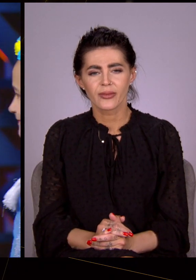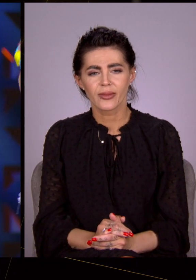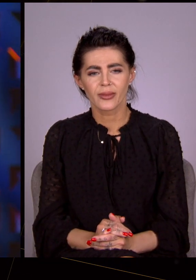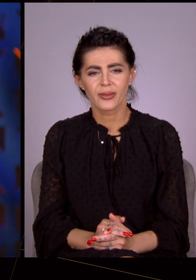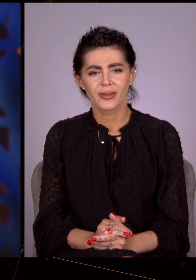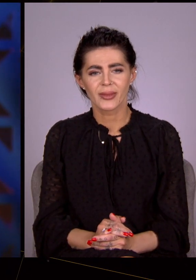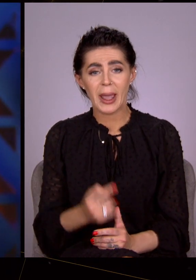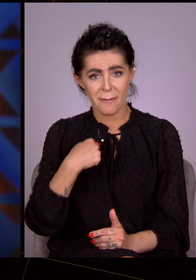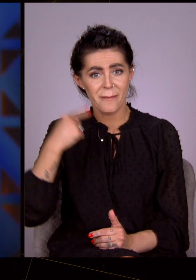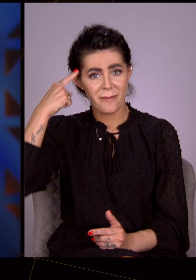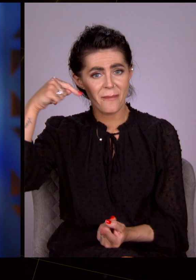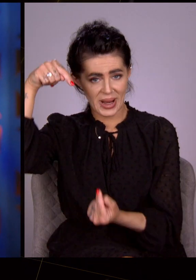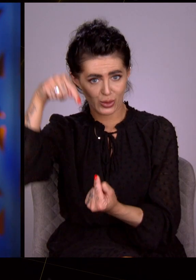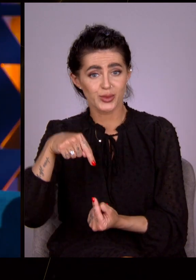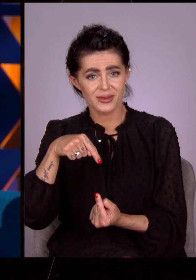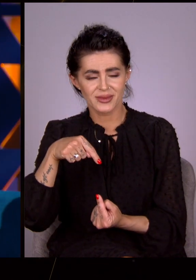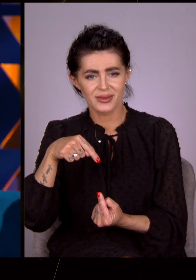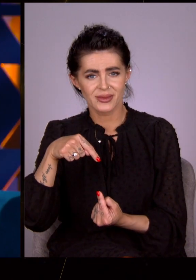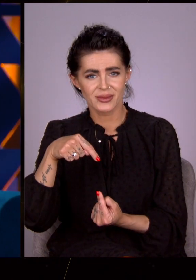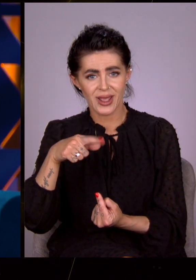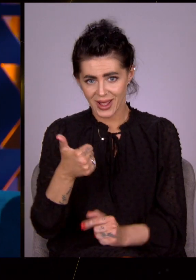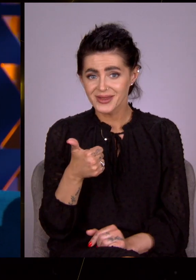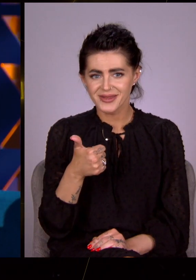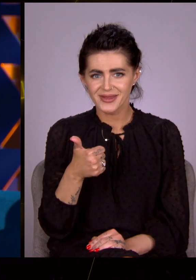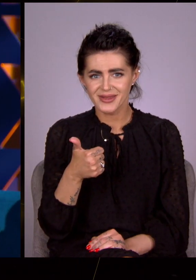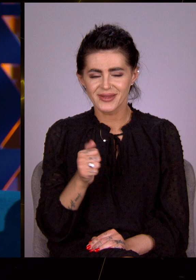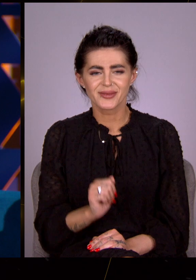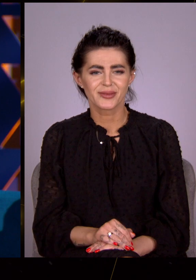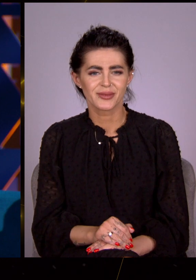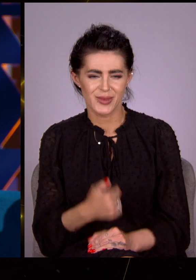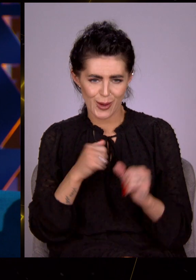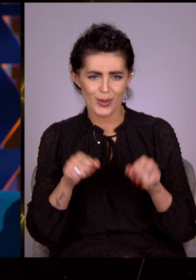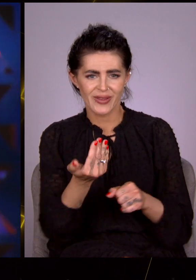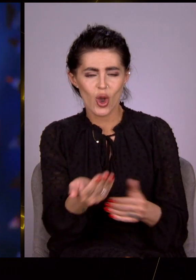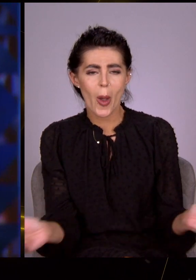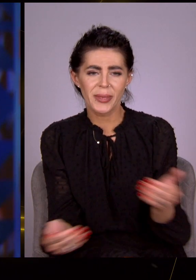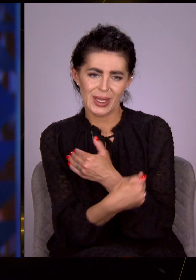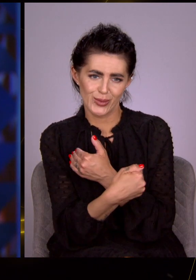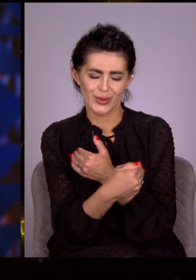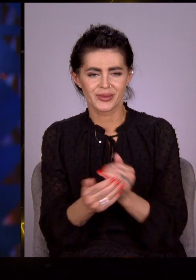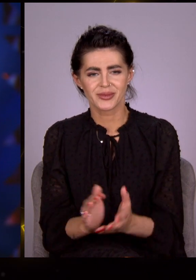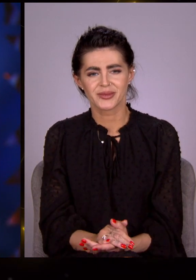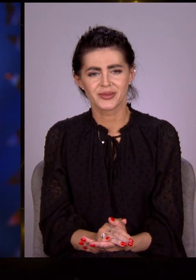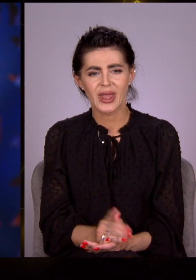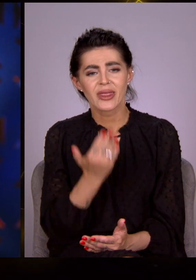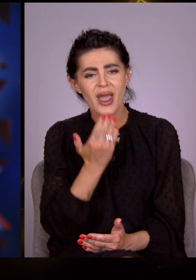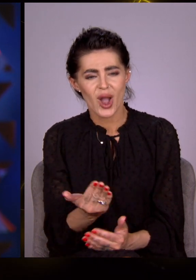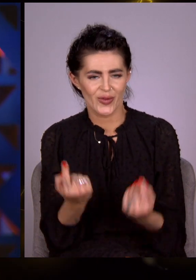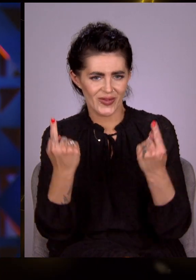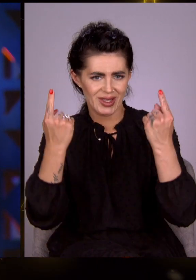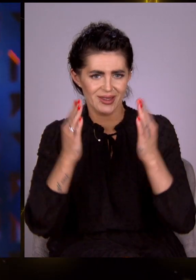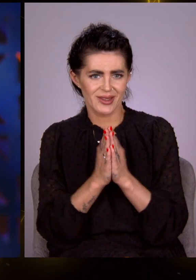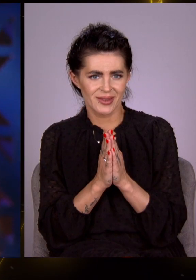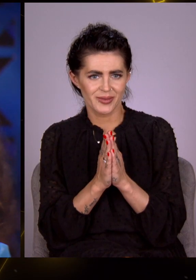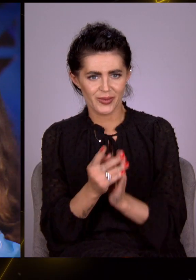Поправляй. Пасує мені? Клас? Можна я тебе обійму, зайчик? Дякую тобі, велике сонечко, дякую. Ми з тобою